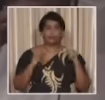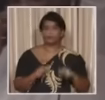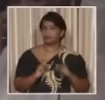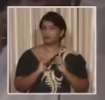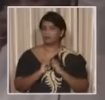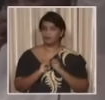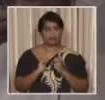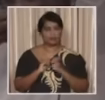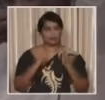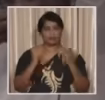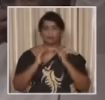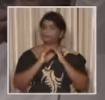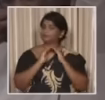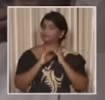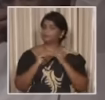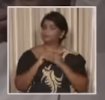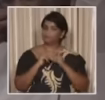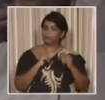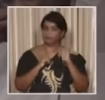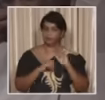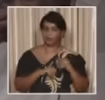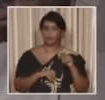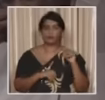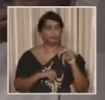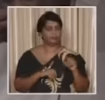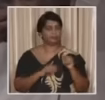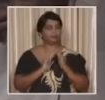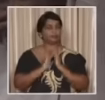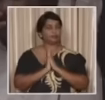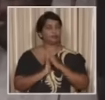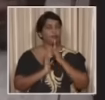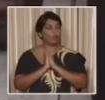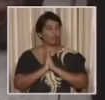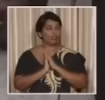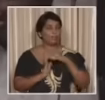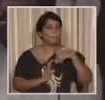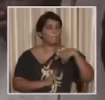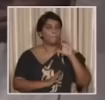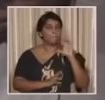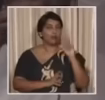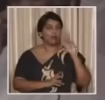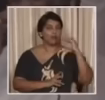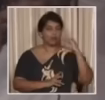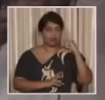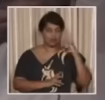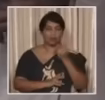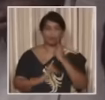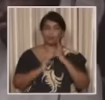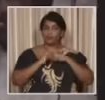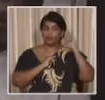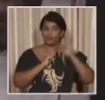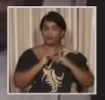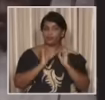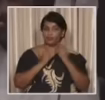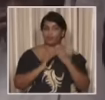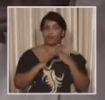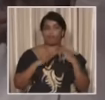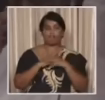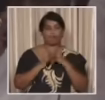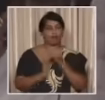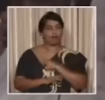ගැටලුවක් නැතුව ඒ විශ්වවිද්‍යාලය පවත්වාගෙන යනවා. ඊළඟට බෞද්ධ හා පාලි විශ්වවිද්‍යාලය පටන් ගත්තේ අපේ වල්පොල රාහුල ස්වාමින් වහන්සේගේ උපදෙස්